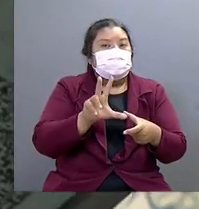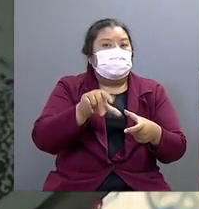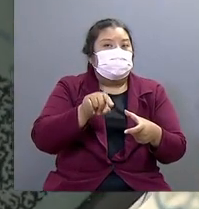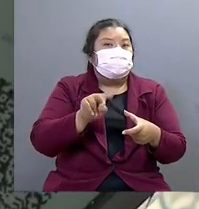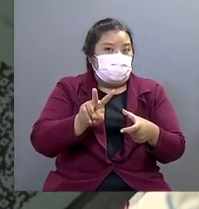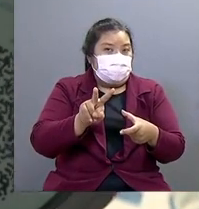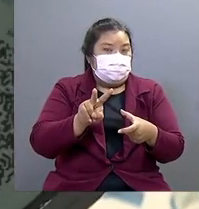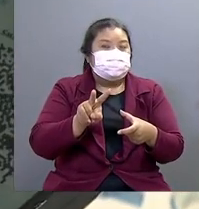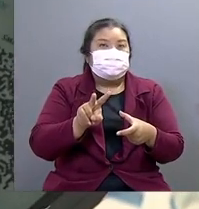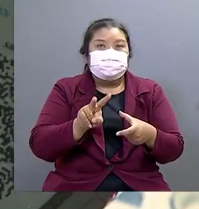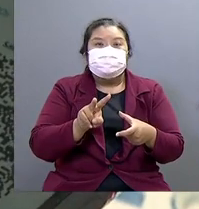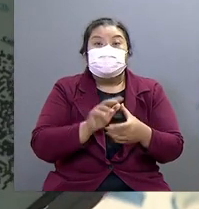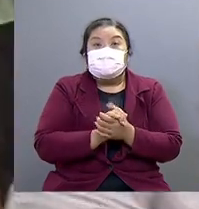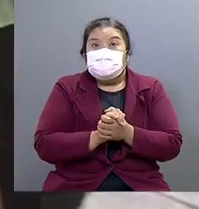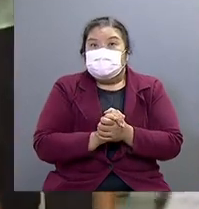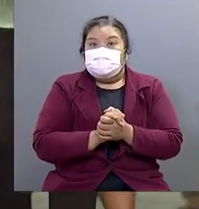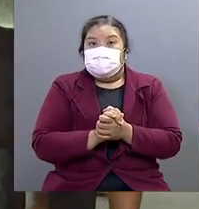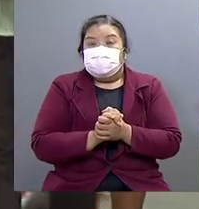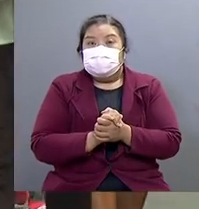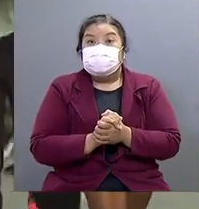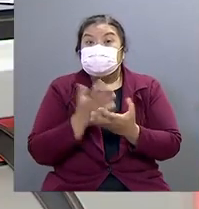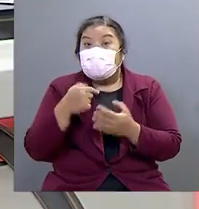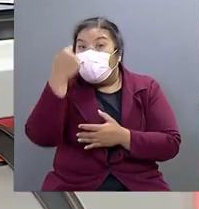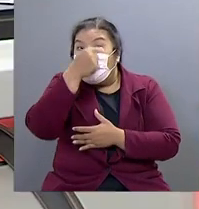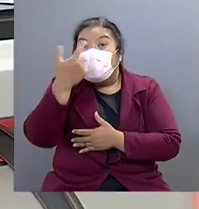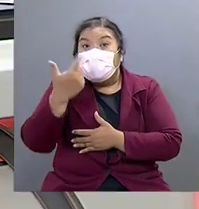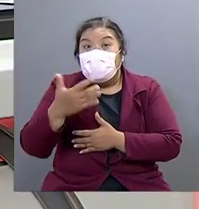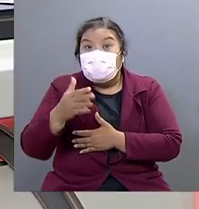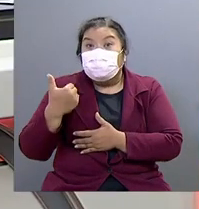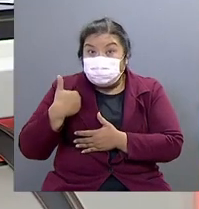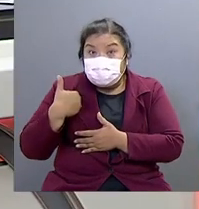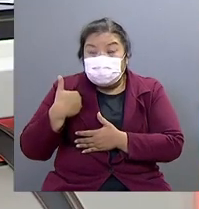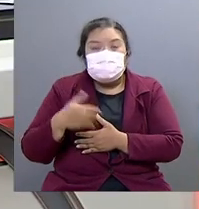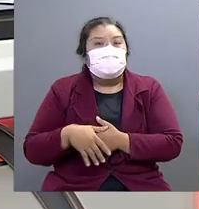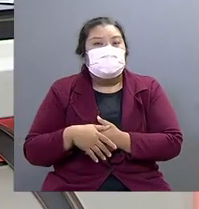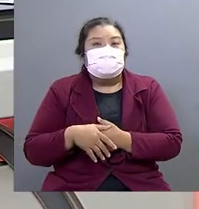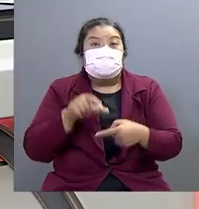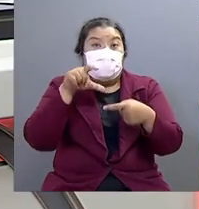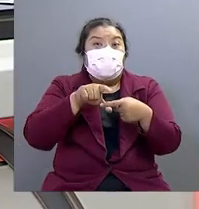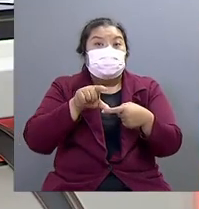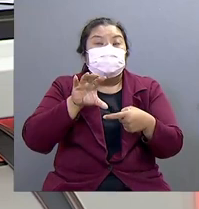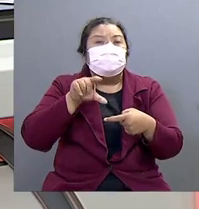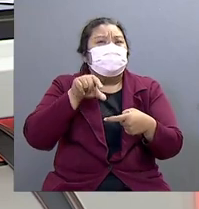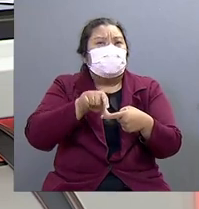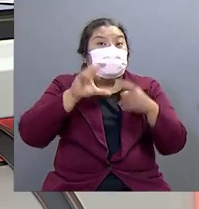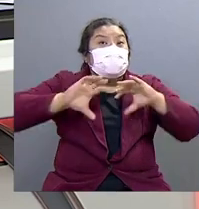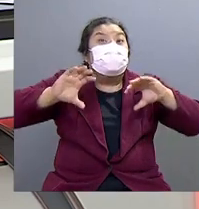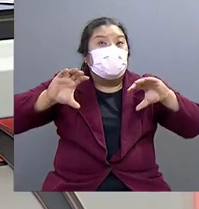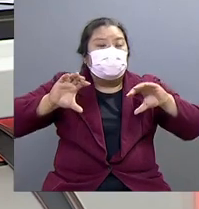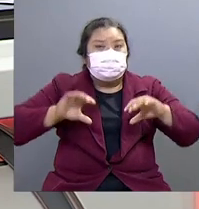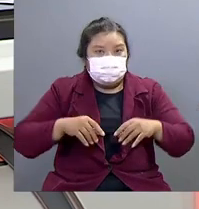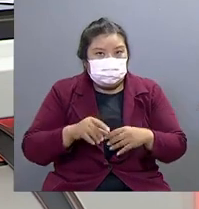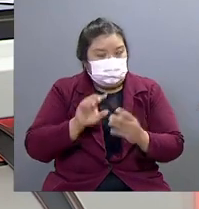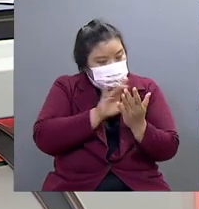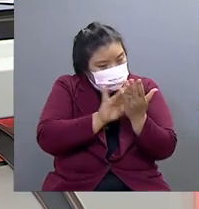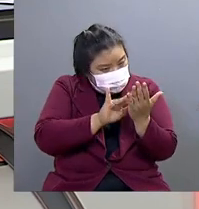สุดใครที่เคยใช้คนละครึ่งก่อนหน้านี้เปิดแอปเป๋าตังเข้าไปยืนยันสิทธิ์ได้แล้วนะคะเมื่อสักครู่เ